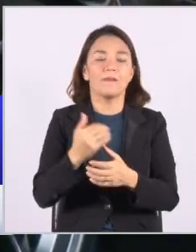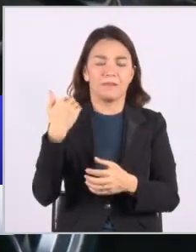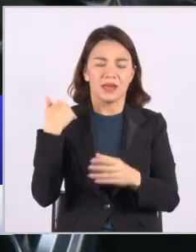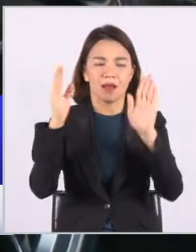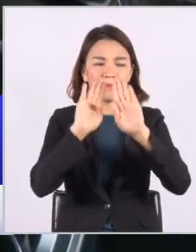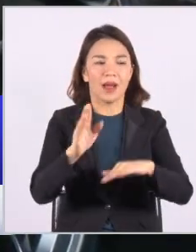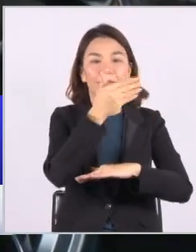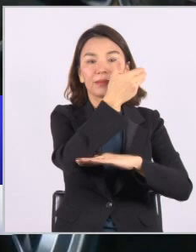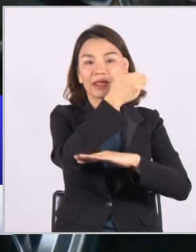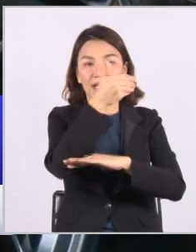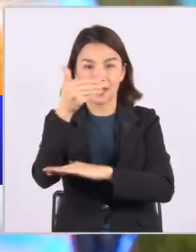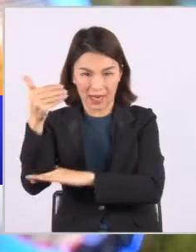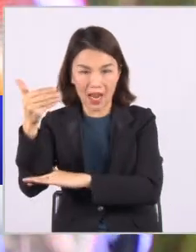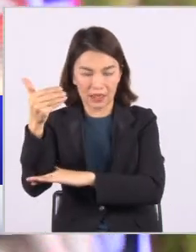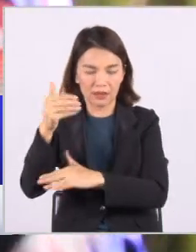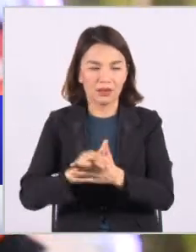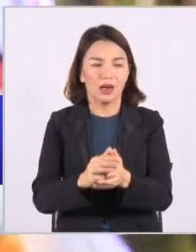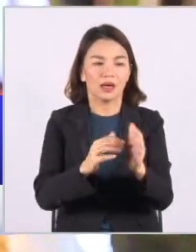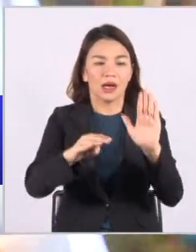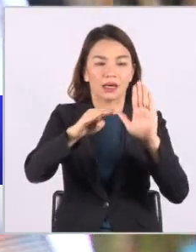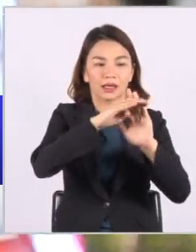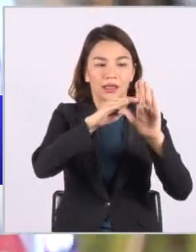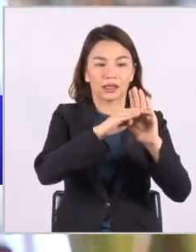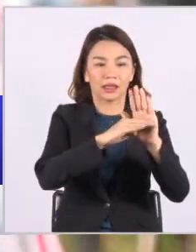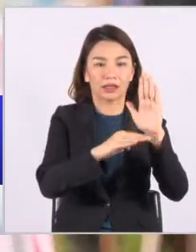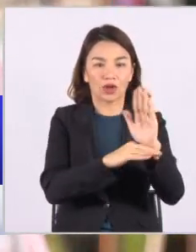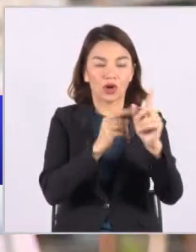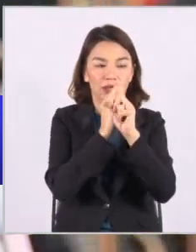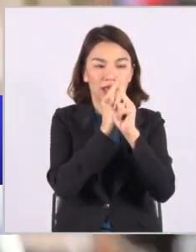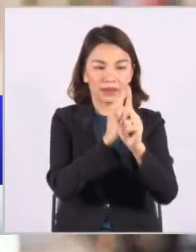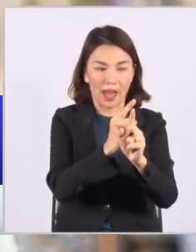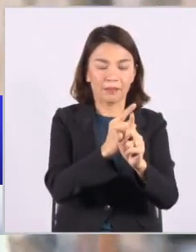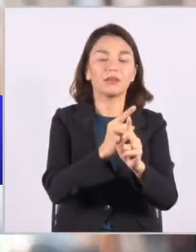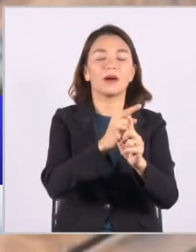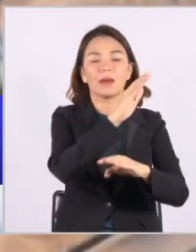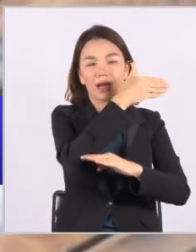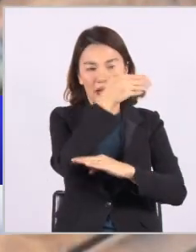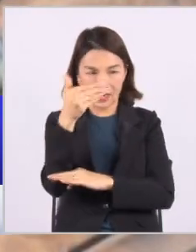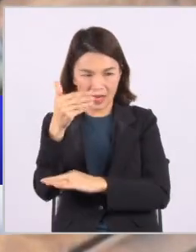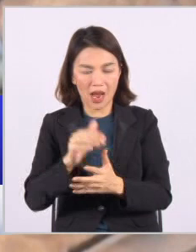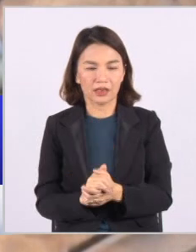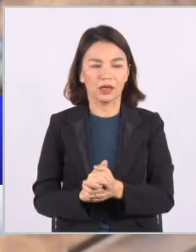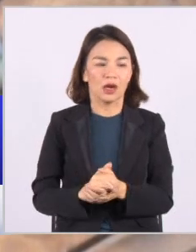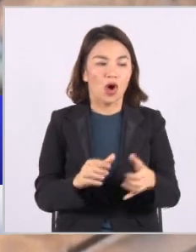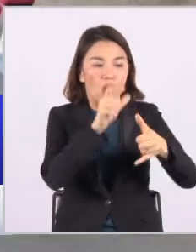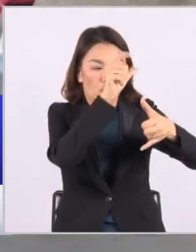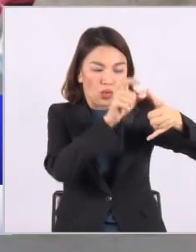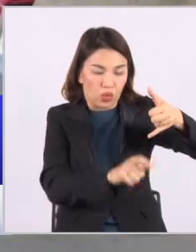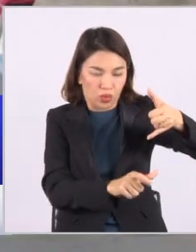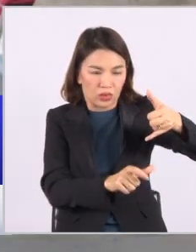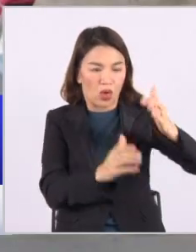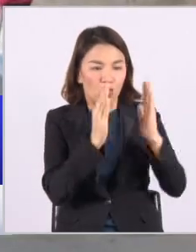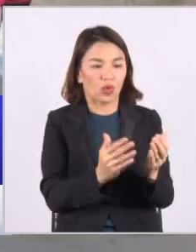international ขั้นตอนการปฏิบัติงานก็สอดคล้องกับความเป็นสากลความพร้อมหรือพัฒนาการของนักแข่งก็เป็นไปอย่างต่อเนื่องโดยนักแข่ง